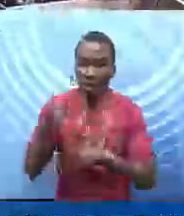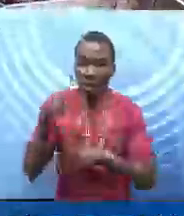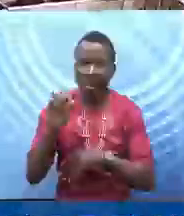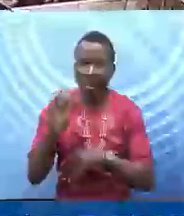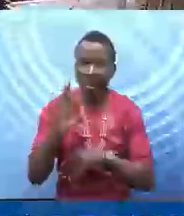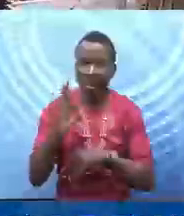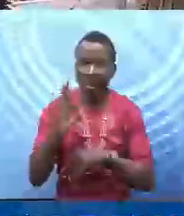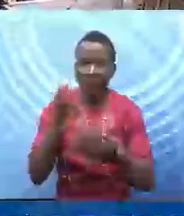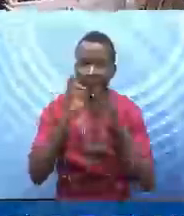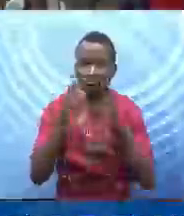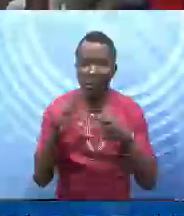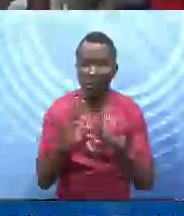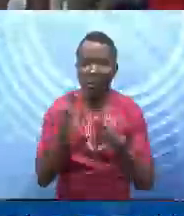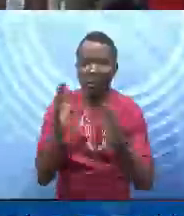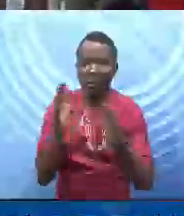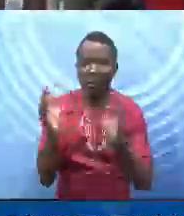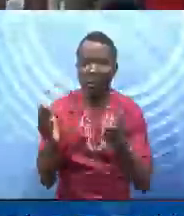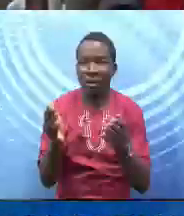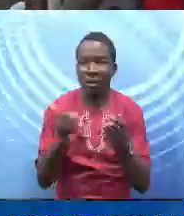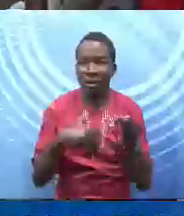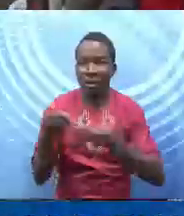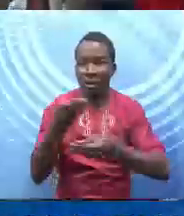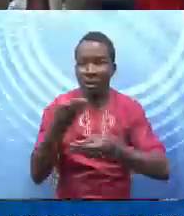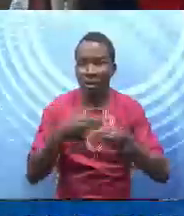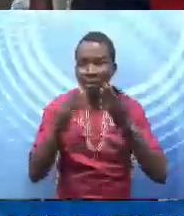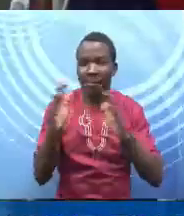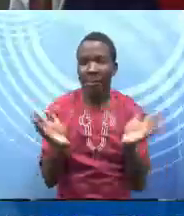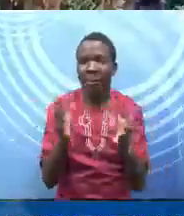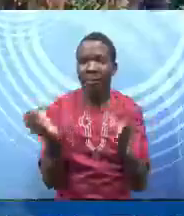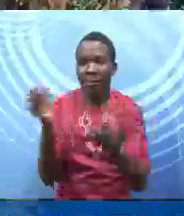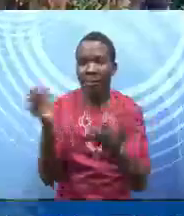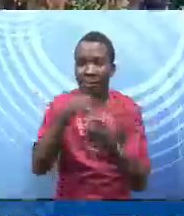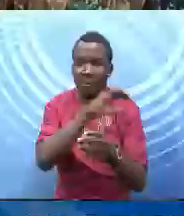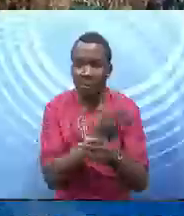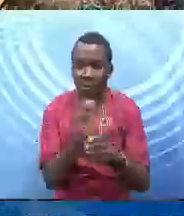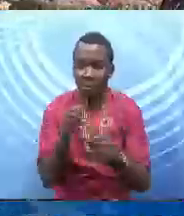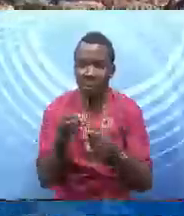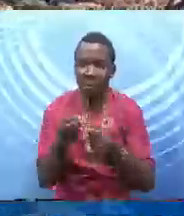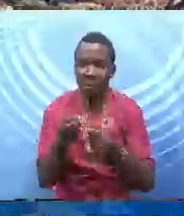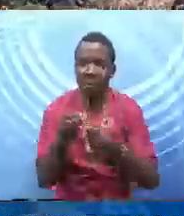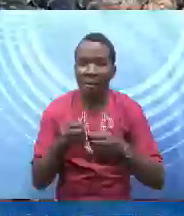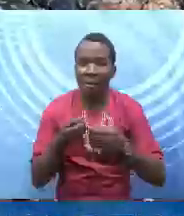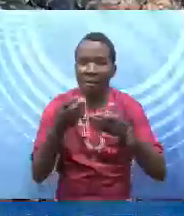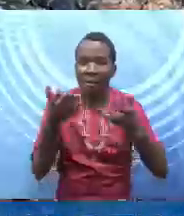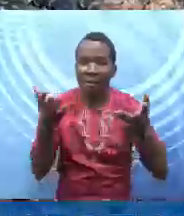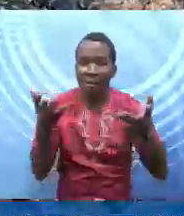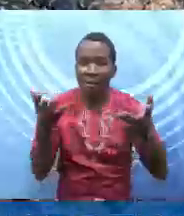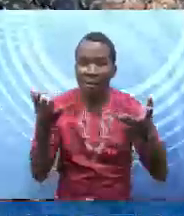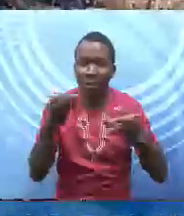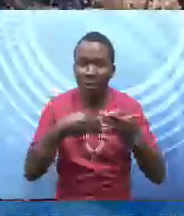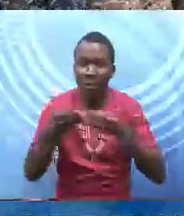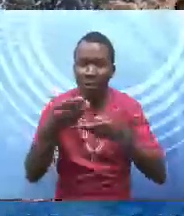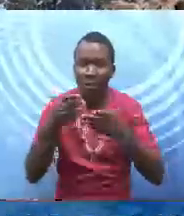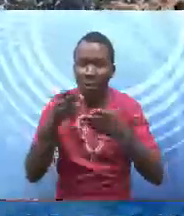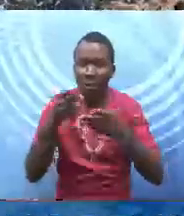Hakarebwa uburyo aba bacuruzi bakangurirwa bakanashyira imbaraga mu kuba bageza ibicuruzwa byabo ku bacuruzi baba bikeneye bakorera ku yandi masoko ari hirya